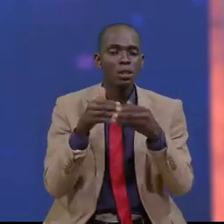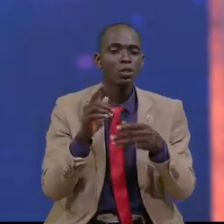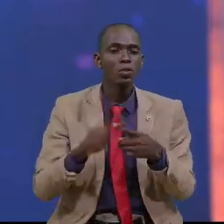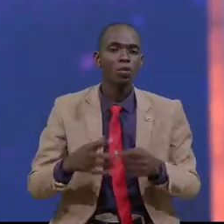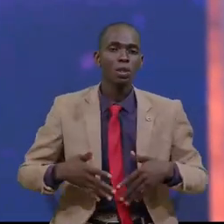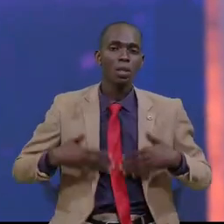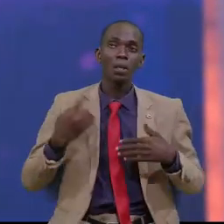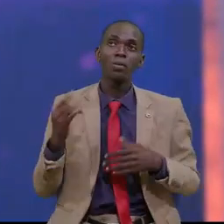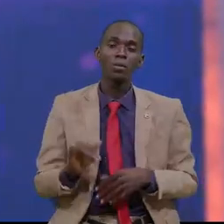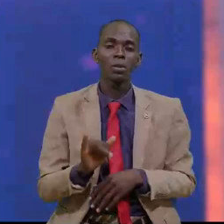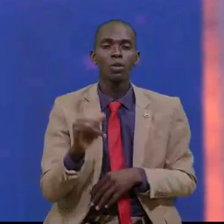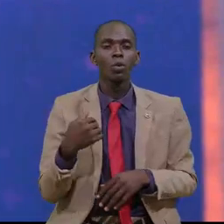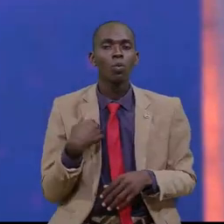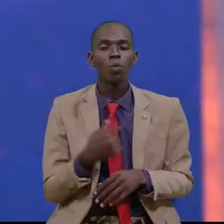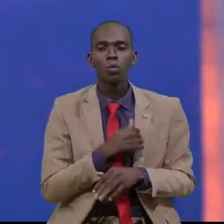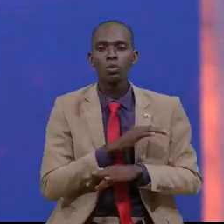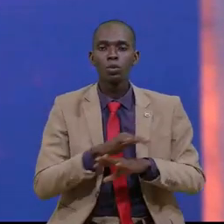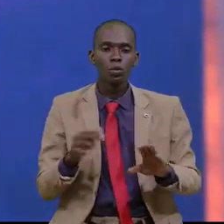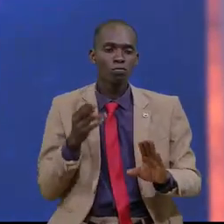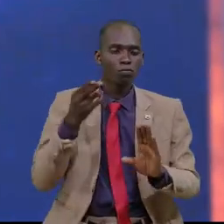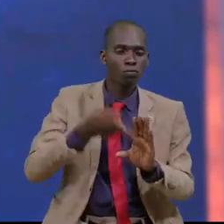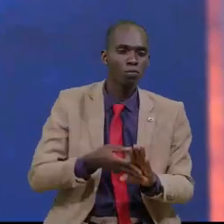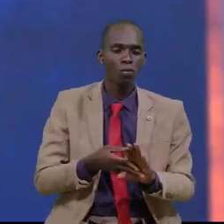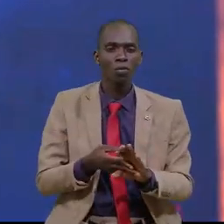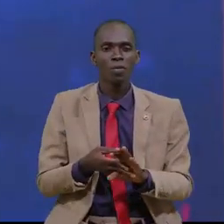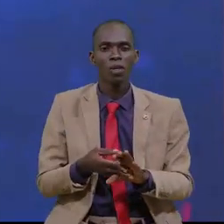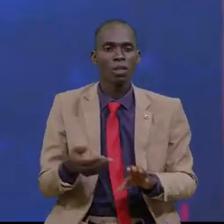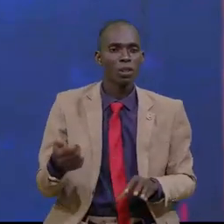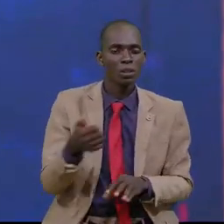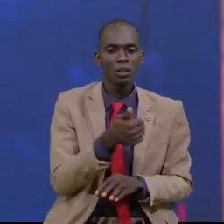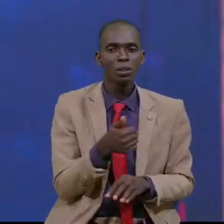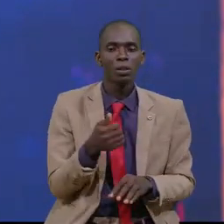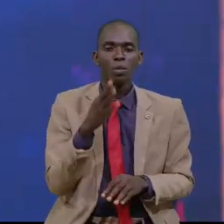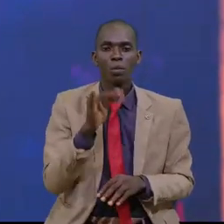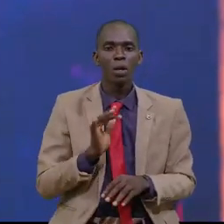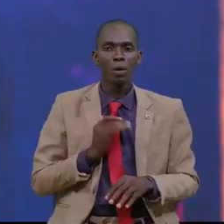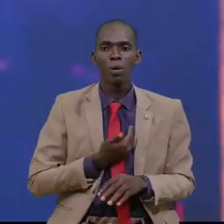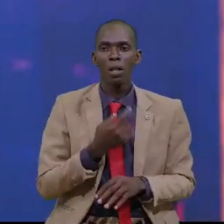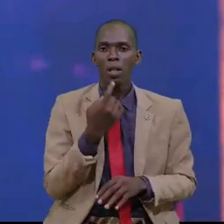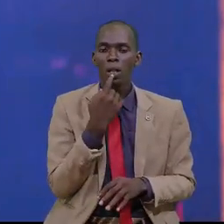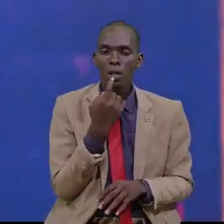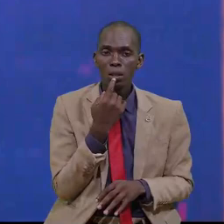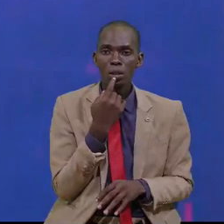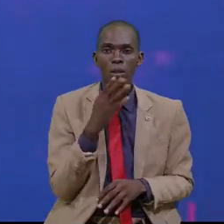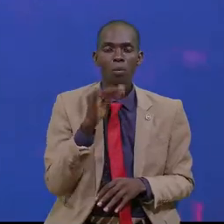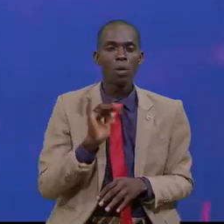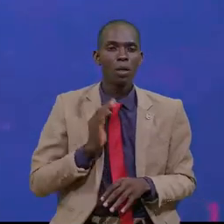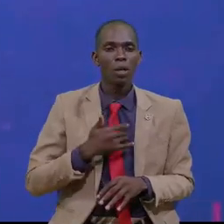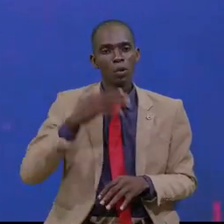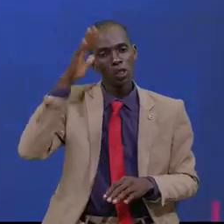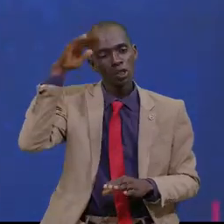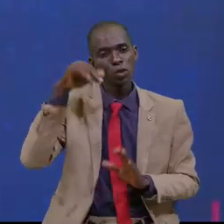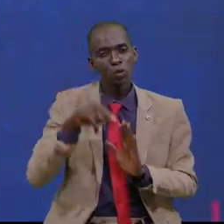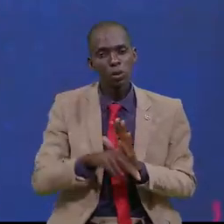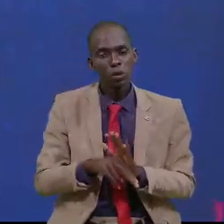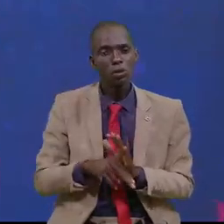la vie éternelle, nous ne devons pas nous ruiner par notre langue,